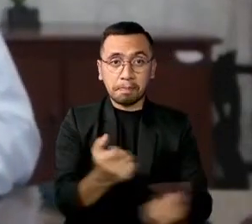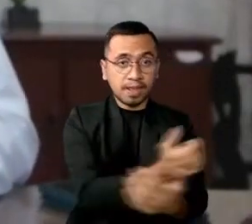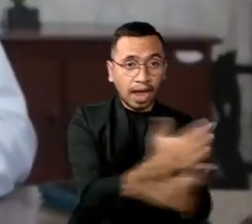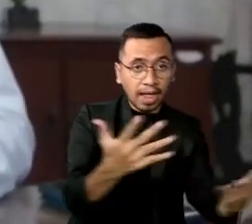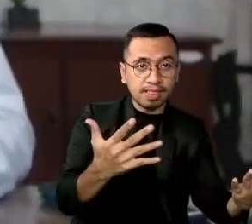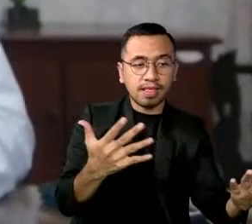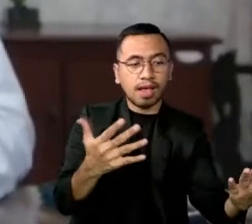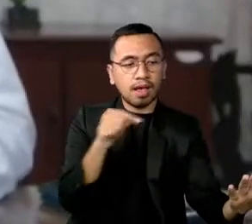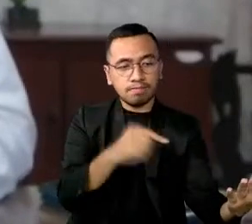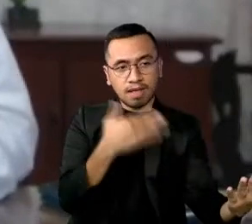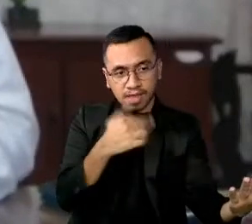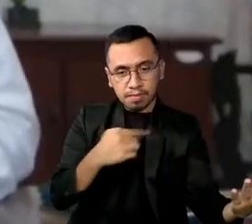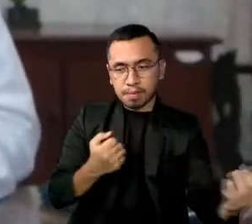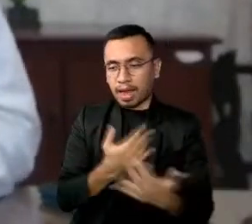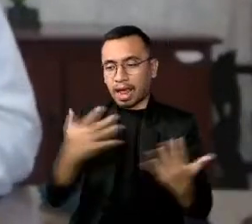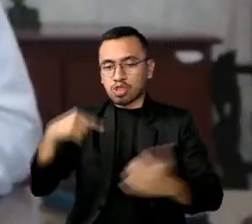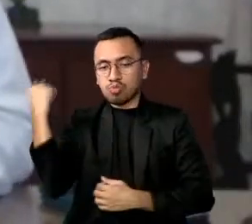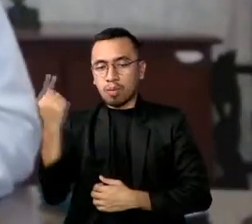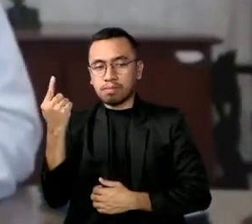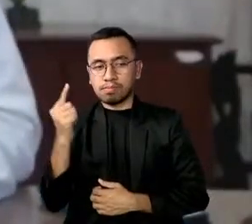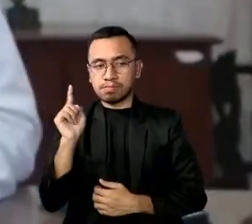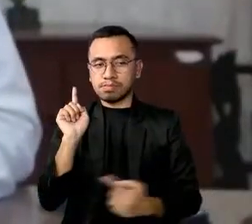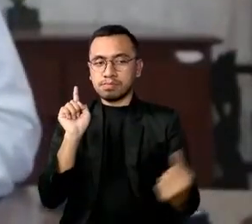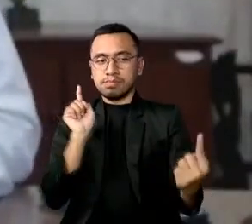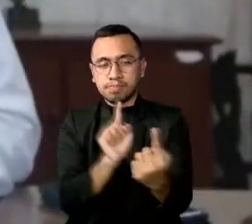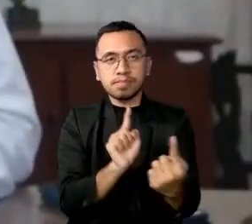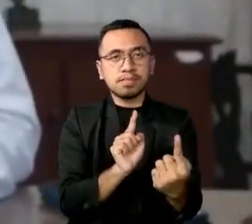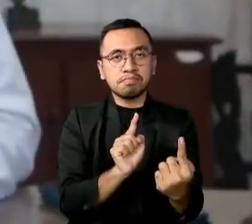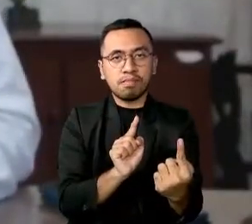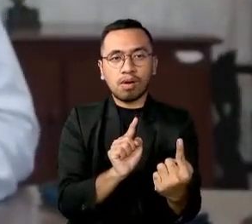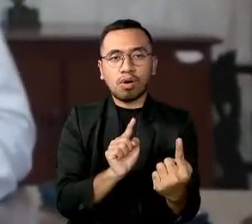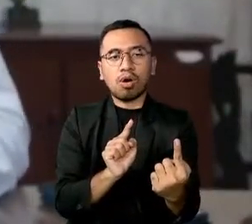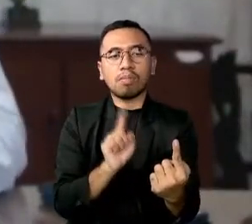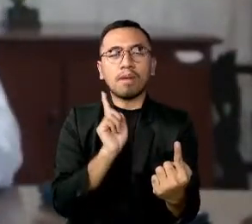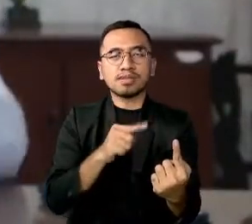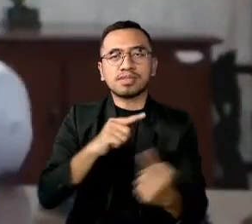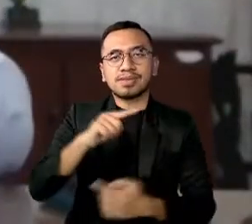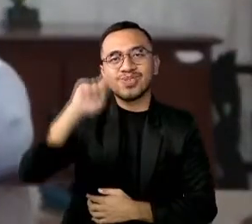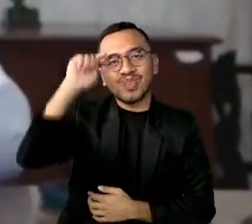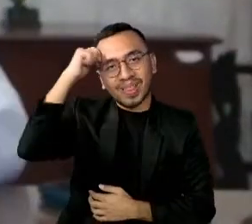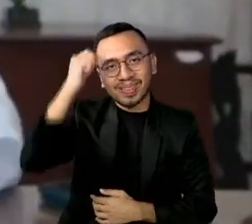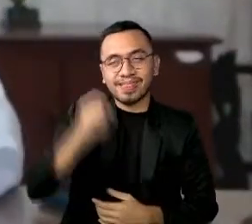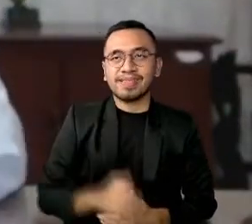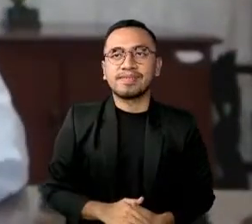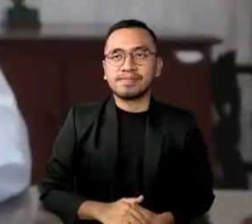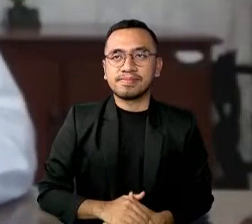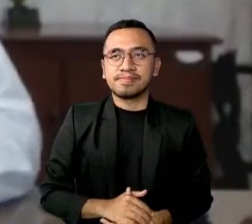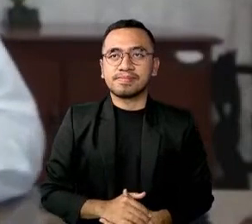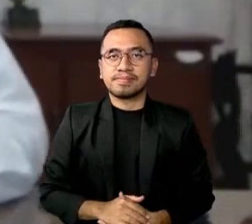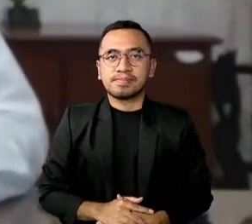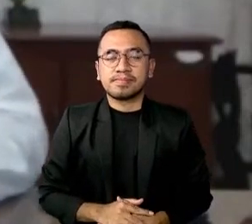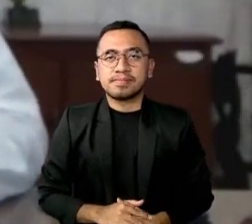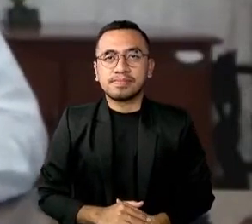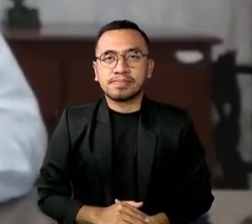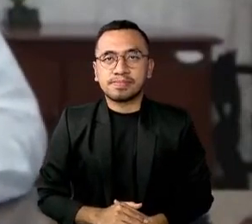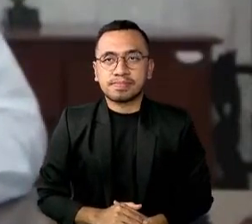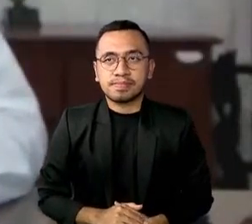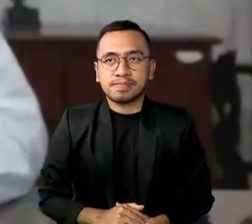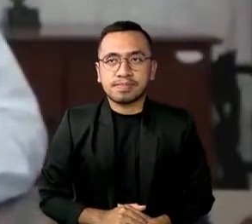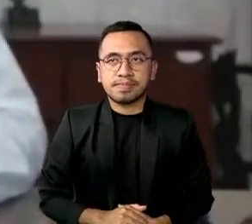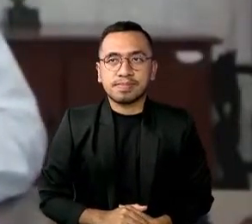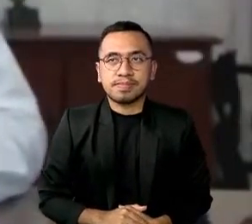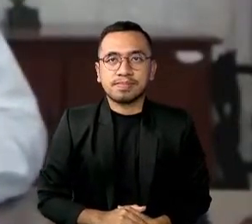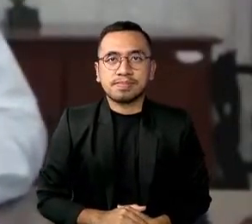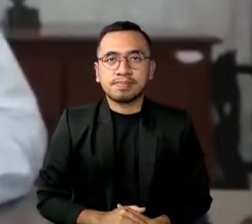itu pasti akan mikir mungkin karena semua pemerintahan semua